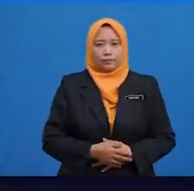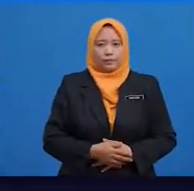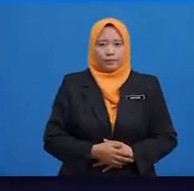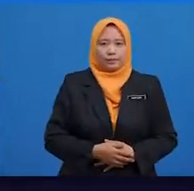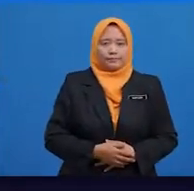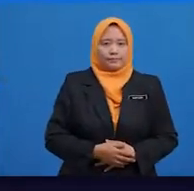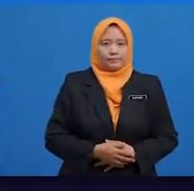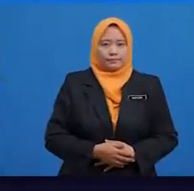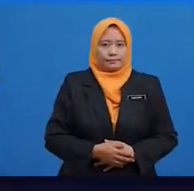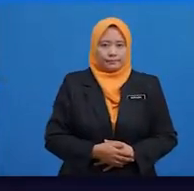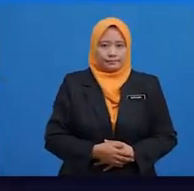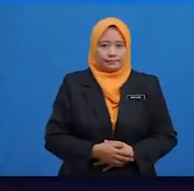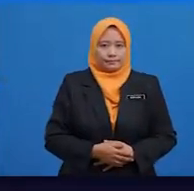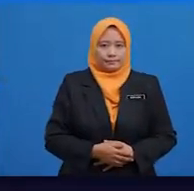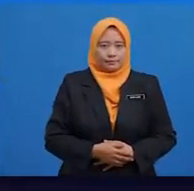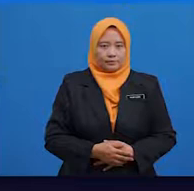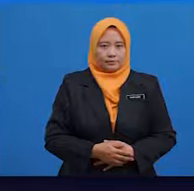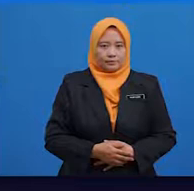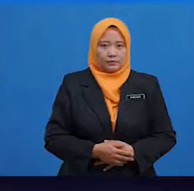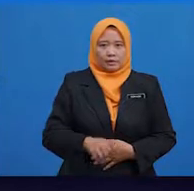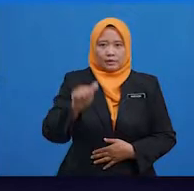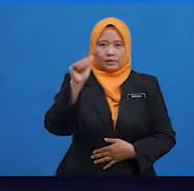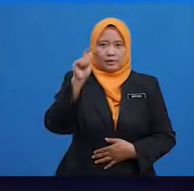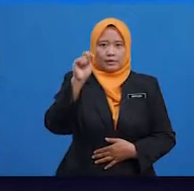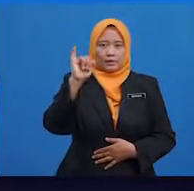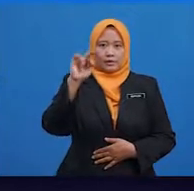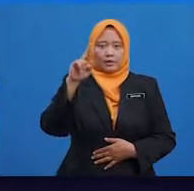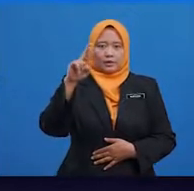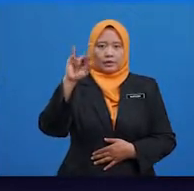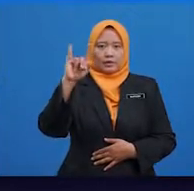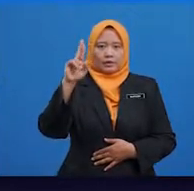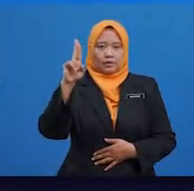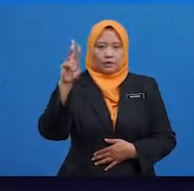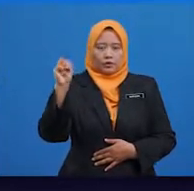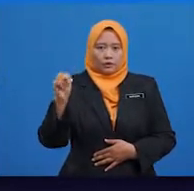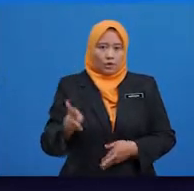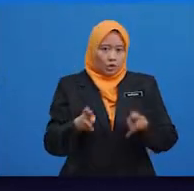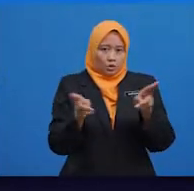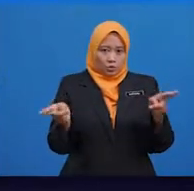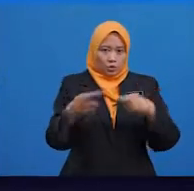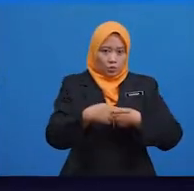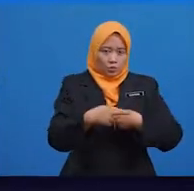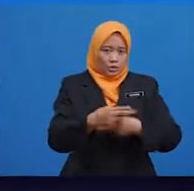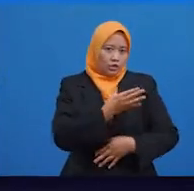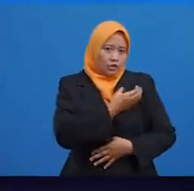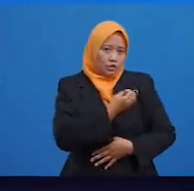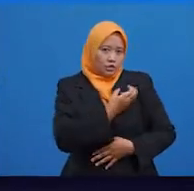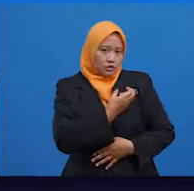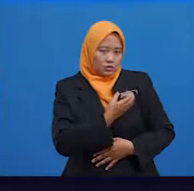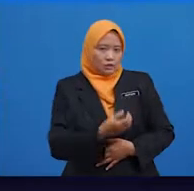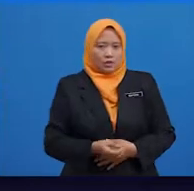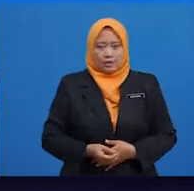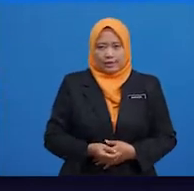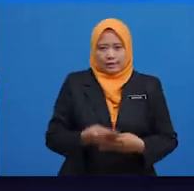kiri dan ventricle kanan. Atrium kiri ialah ruang jantung yang mempunyai dinding otot yang